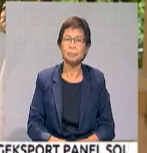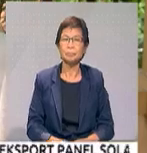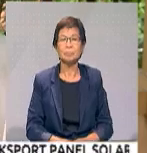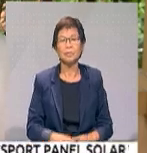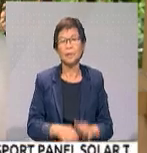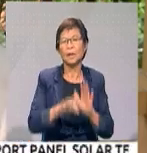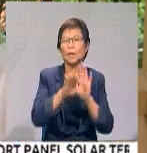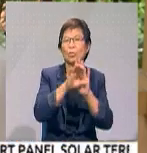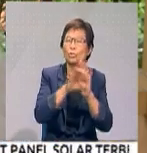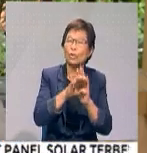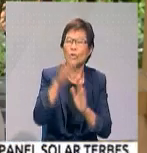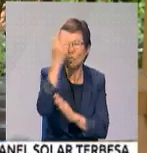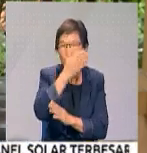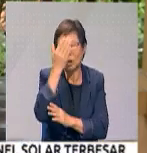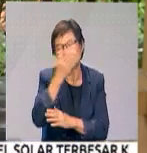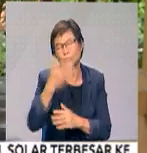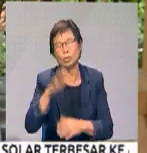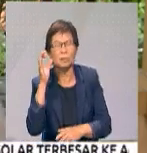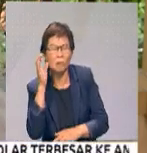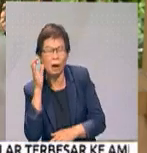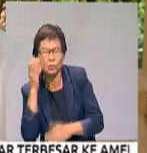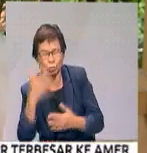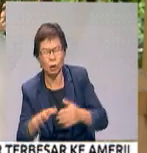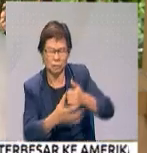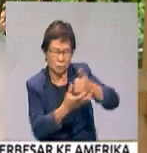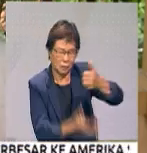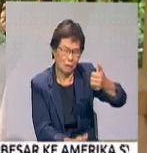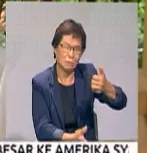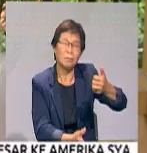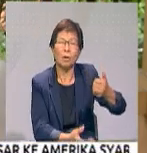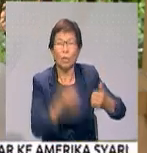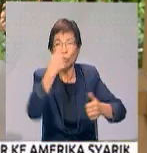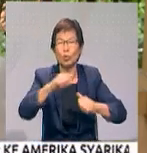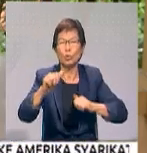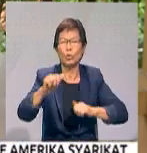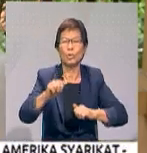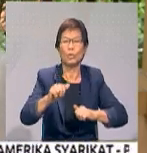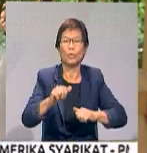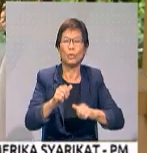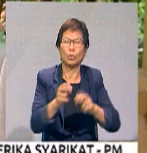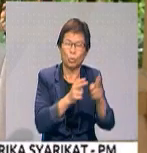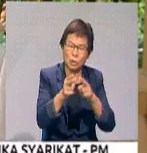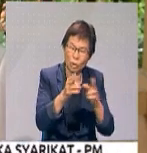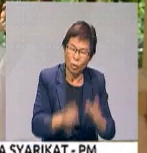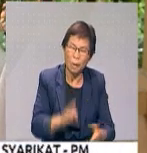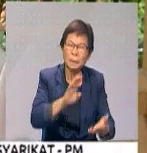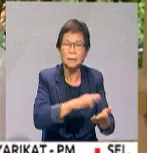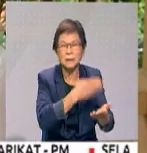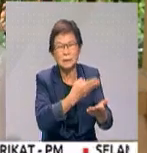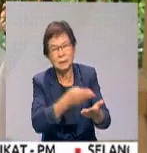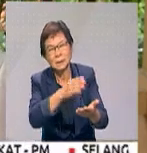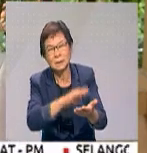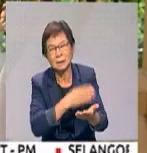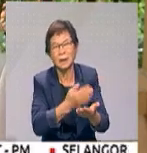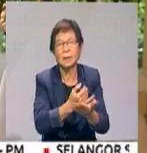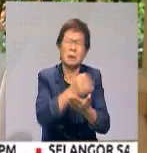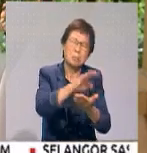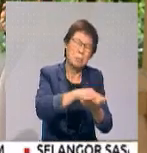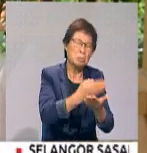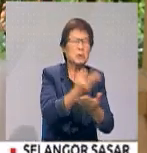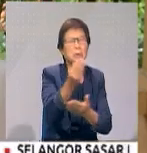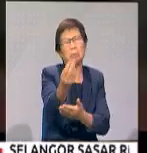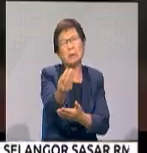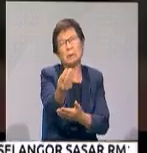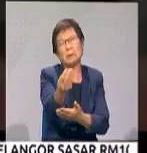macam filem kita dah dengar lama dah, memang dah ada keran kan, tapi untuk penggiat-penggiat seni macam muzik dan nyanyian tu kurang, masih belum